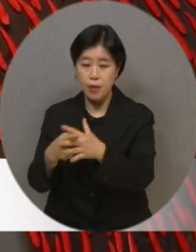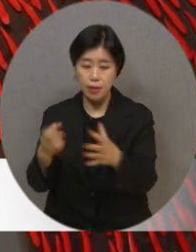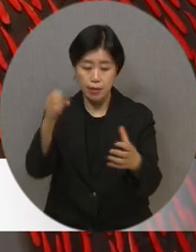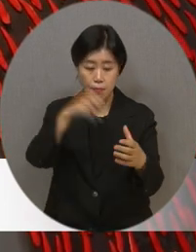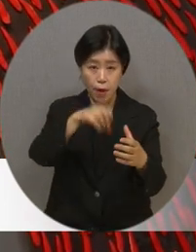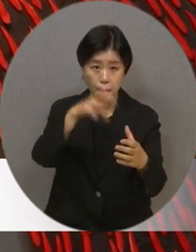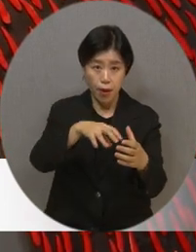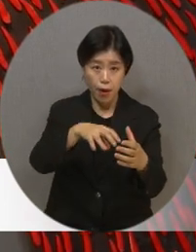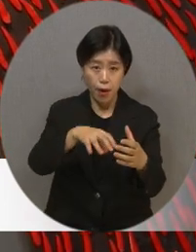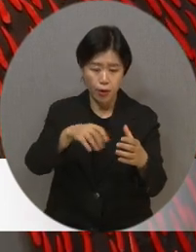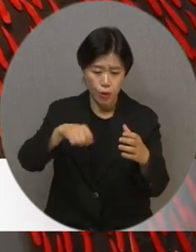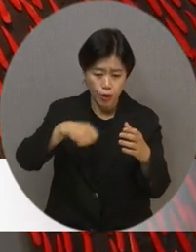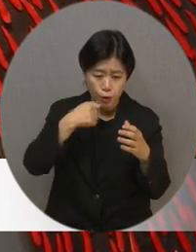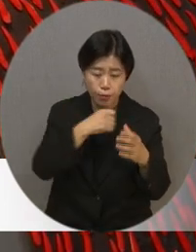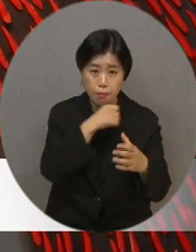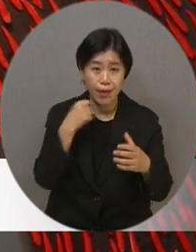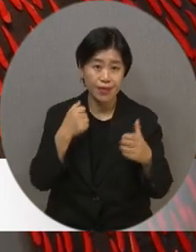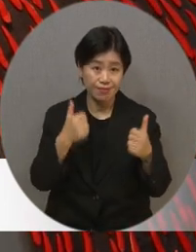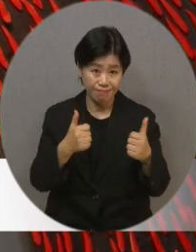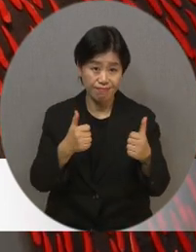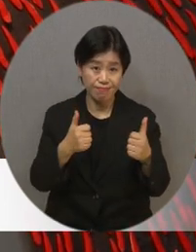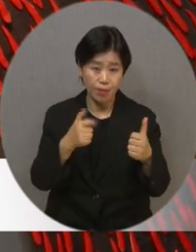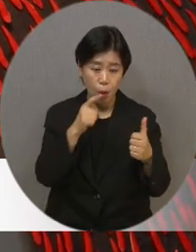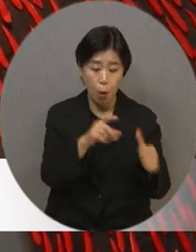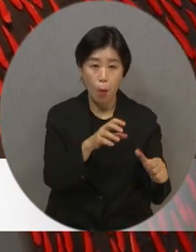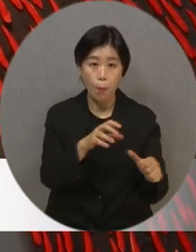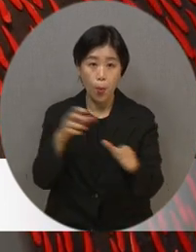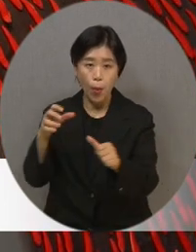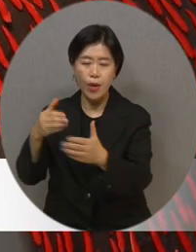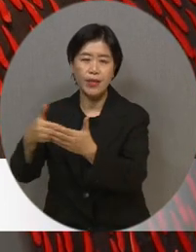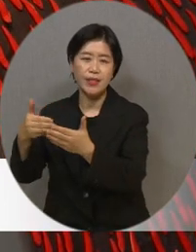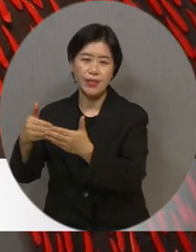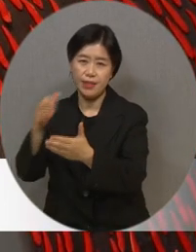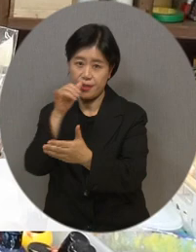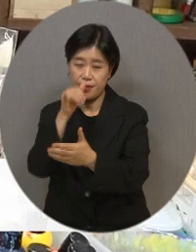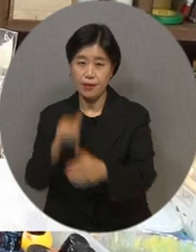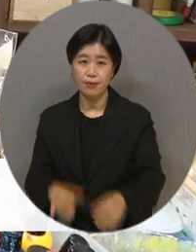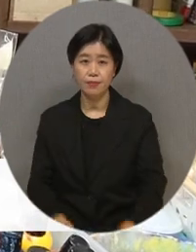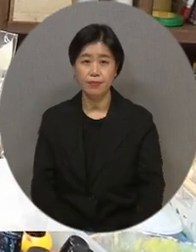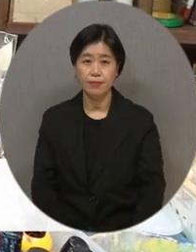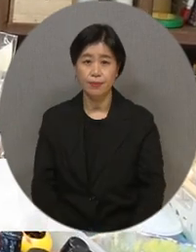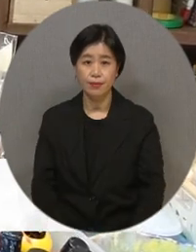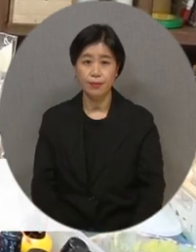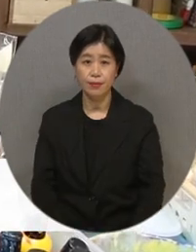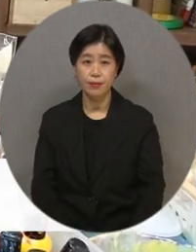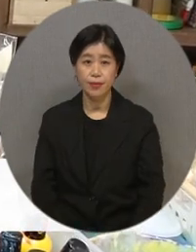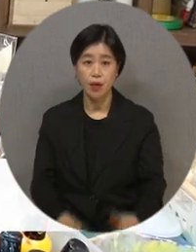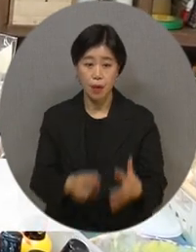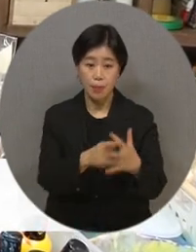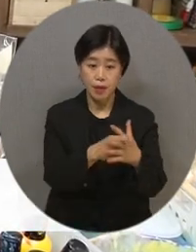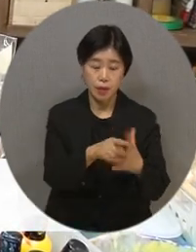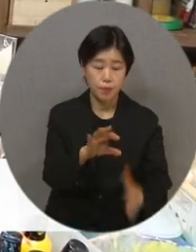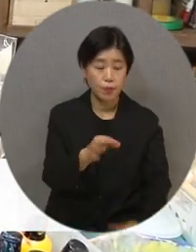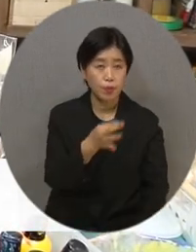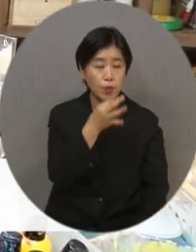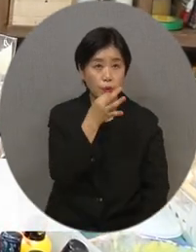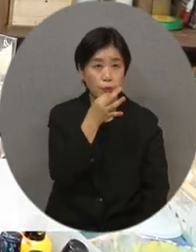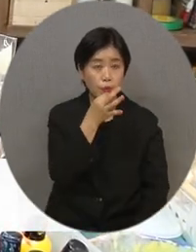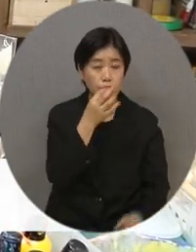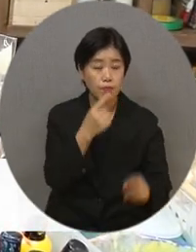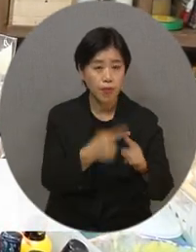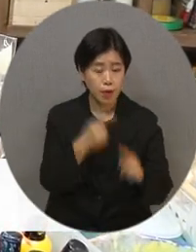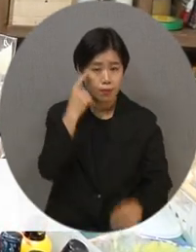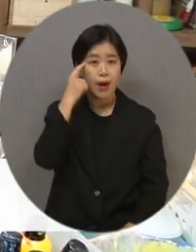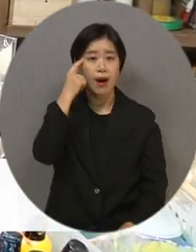작가의 예술 작품을 풍부하게 표현하는 오브제로 쓰입니다. 작가는 멸치를 즐겨 먹다 문득